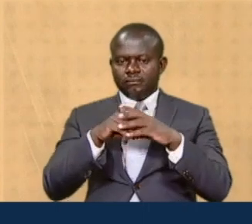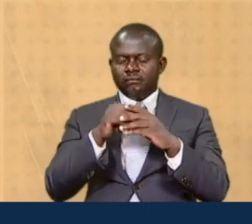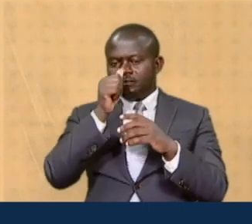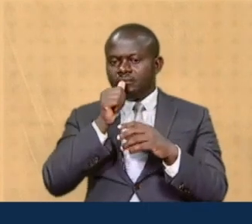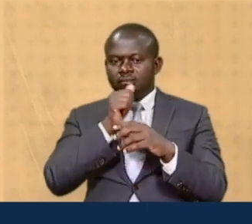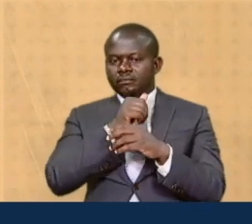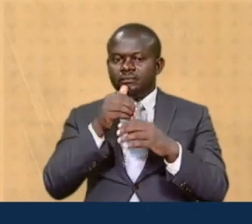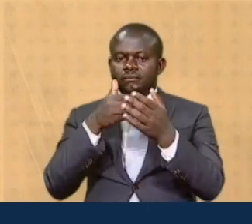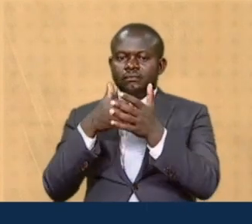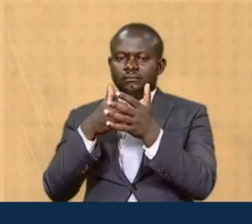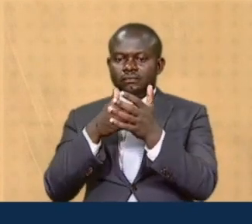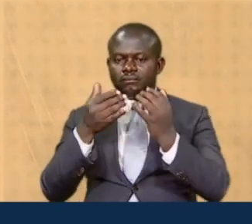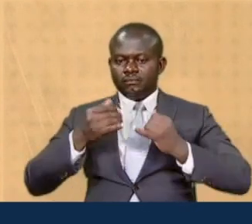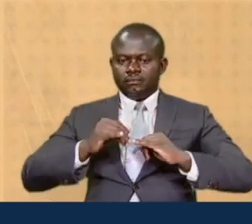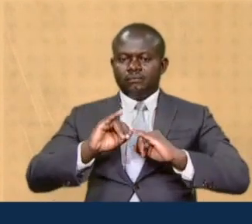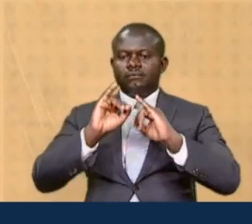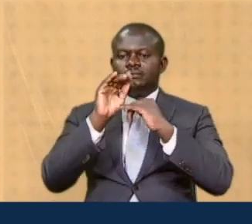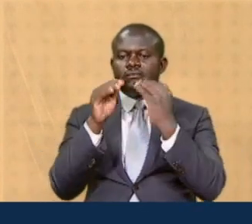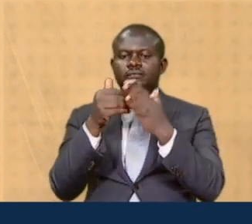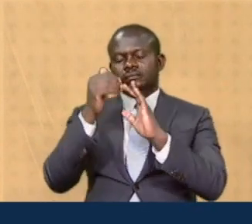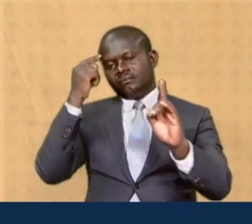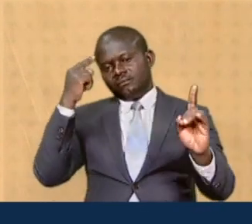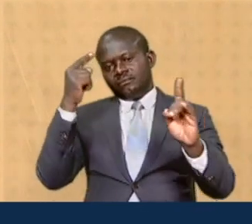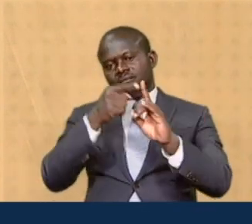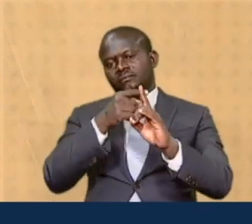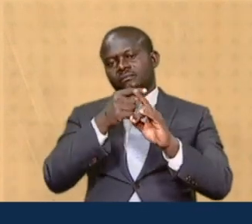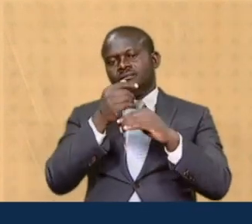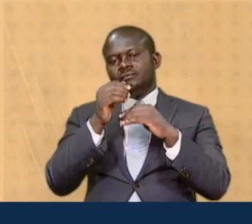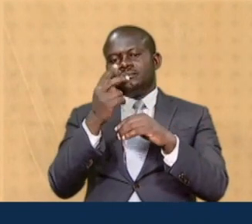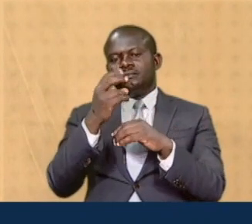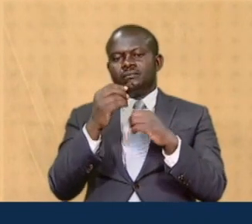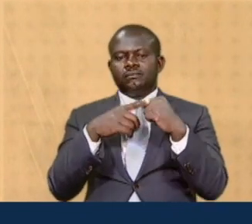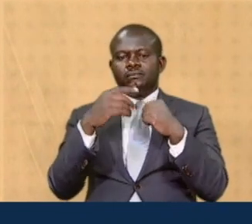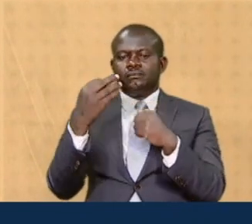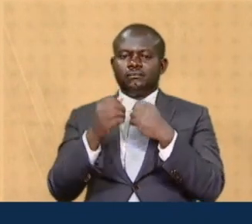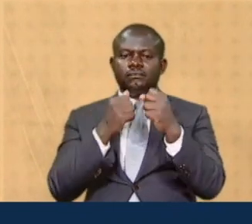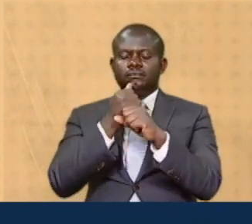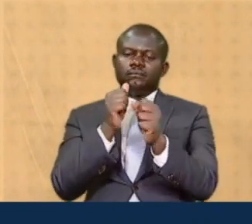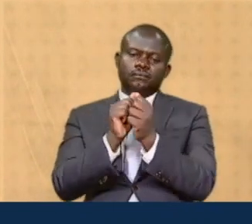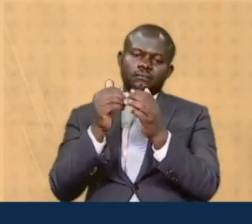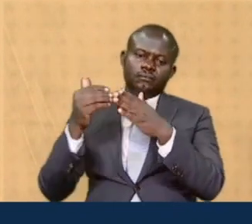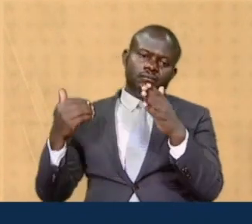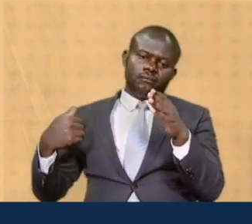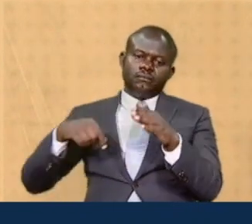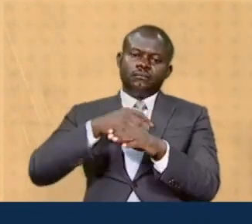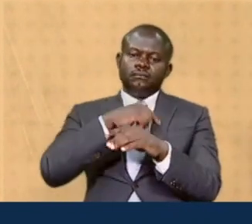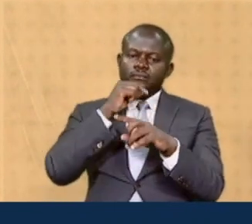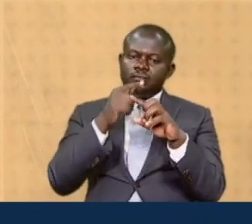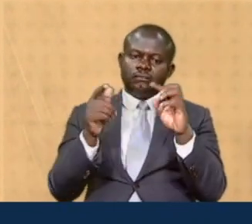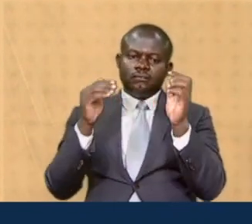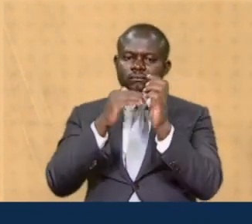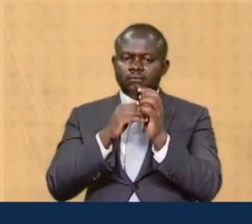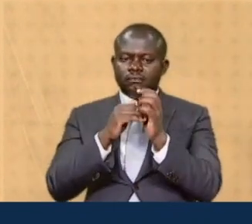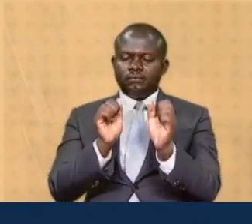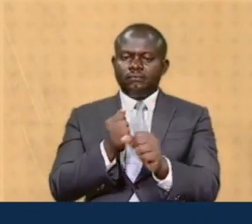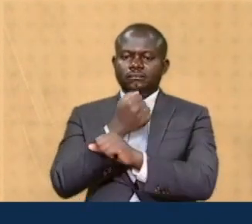nuko imbogamizi twabonye mwishyirwa mu bikorwa by'intego z'2063 mu myaka 10 yabanje ntabwo ndetse nta nubwo